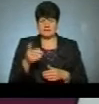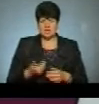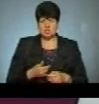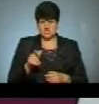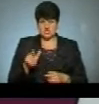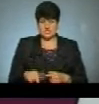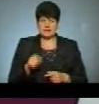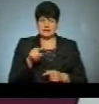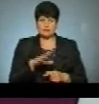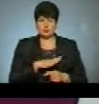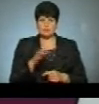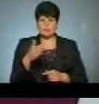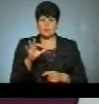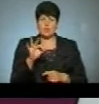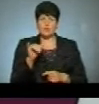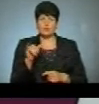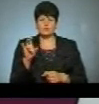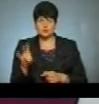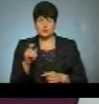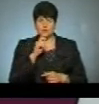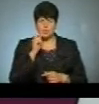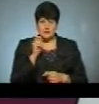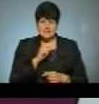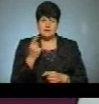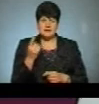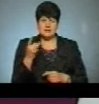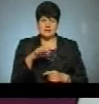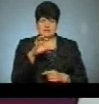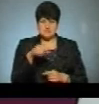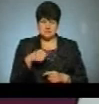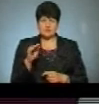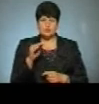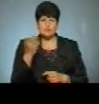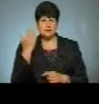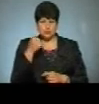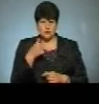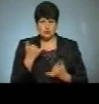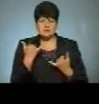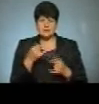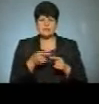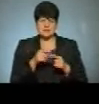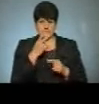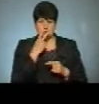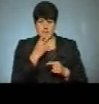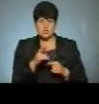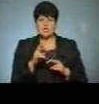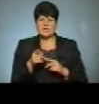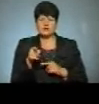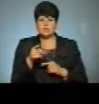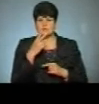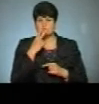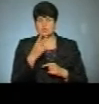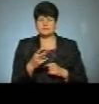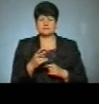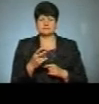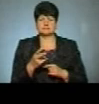цій стелі були прапори ОУН та України. Вперше їх зірвали в жовтні минулого року. Зараз на цих кадрах ви бачите, як тоді виглядала